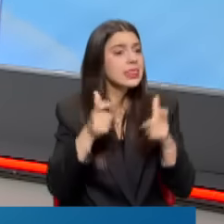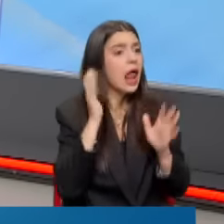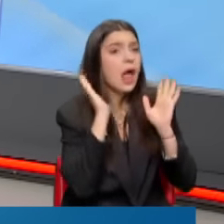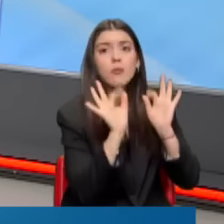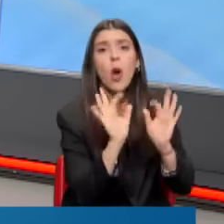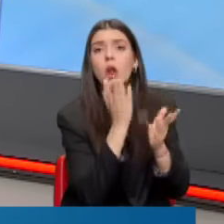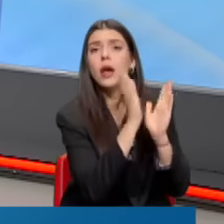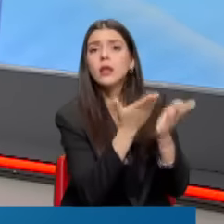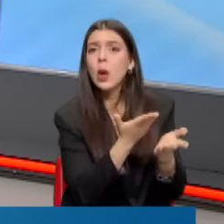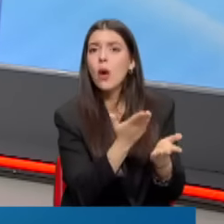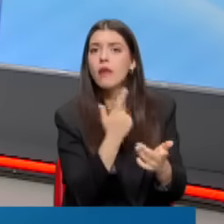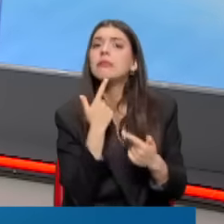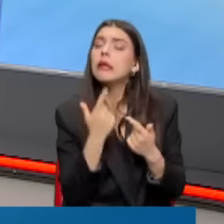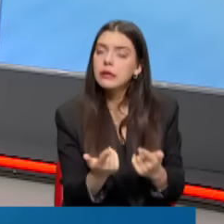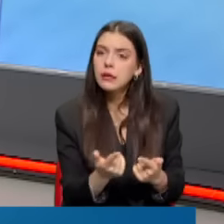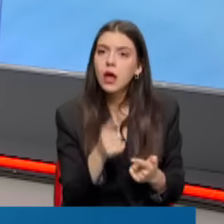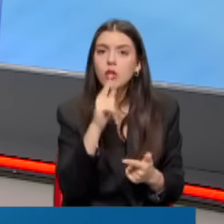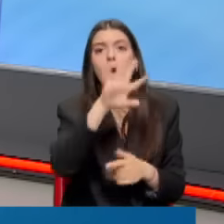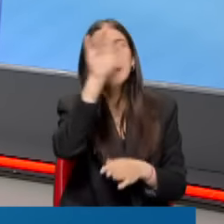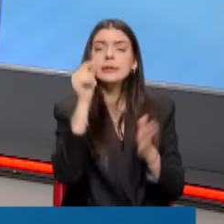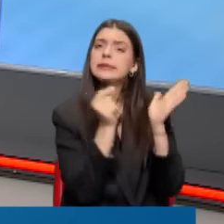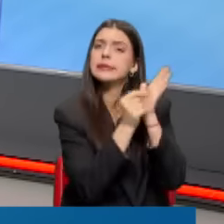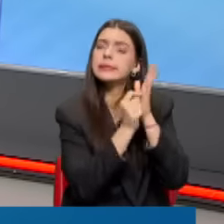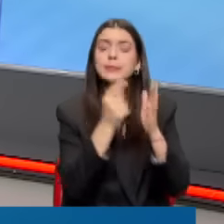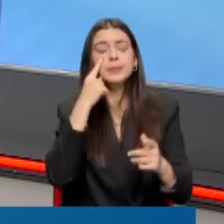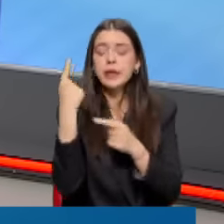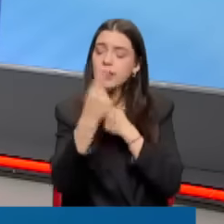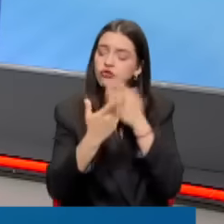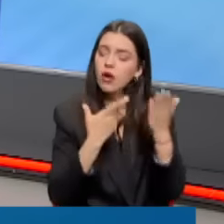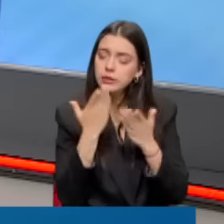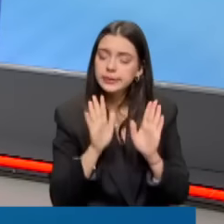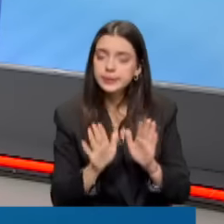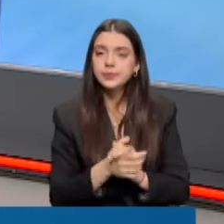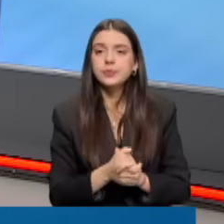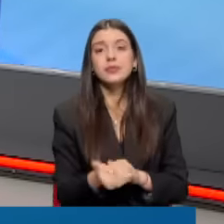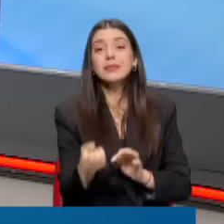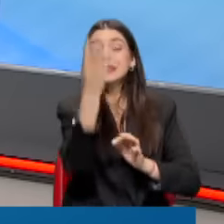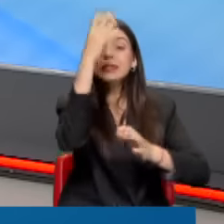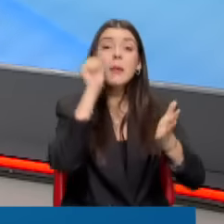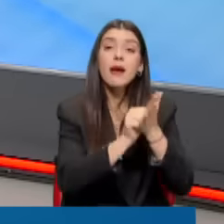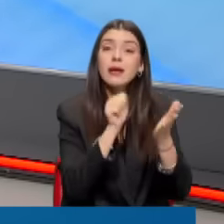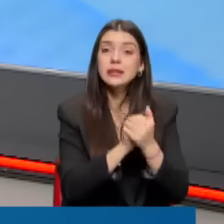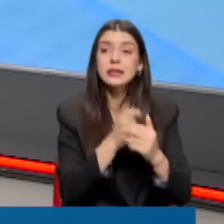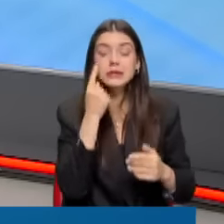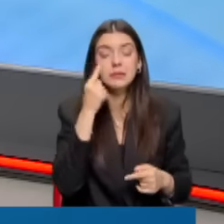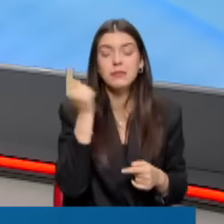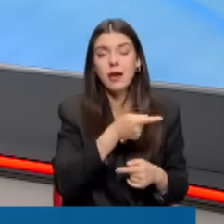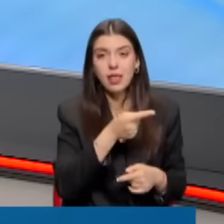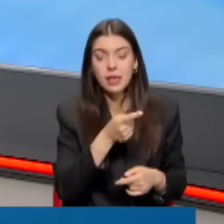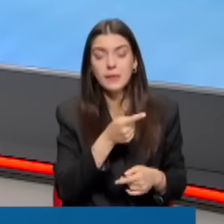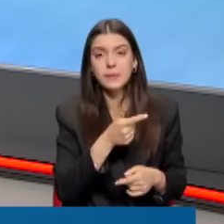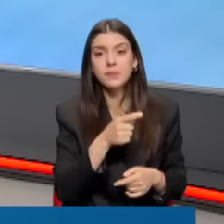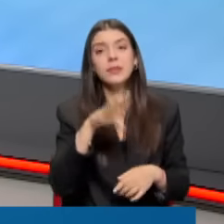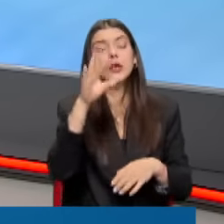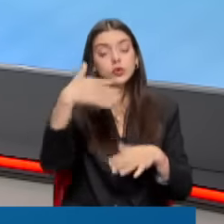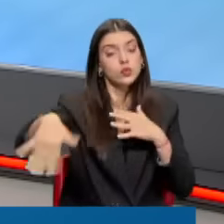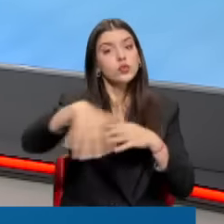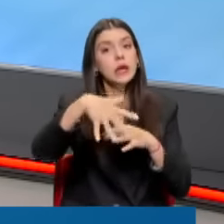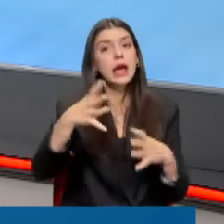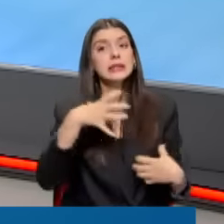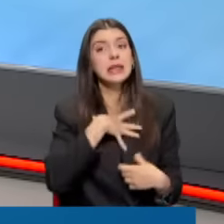nereye varacak dedirten Onun da detaylarını aktaracağız Sabah gazetesinin manşetinde ise sokakta sahipsiz köpek